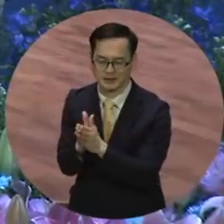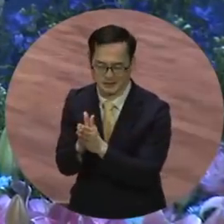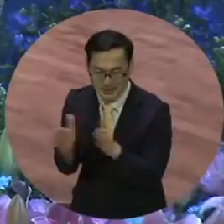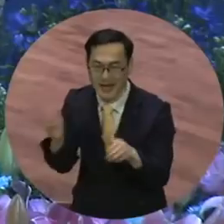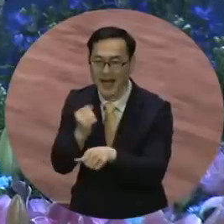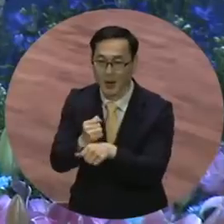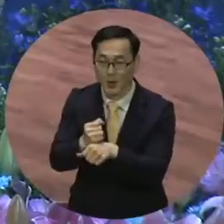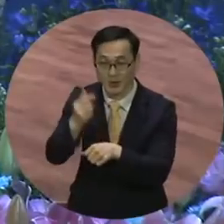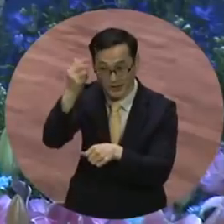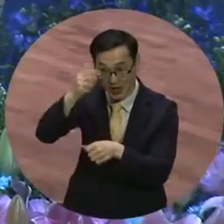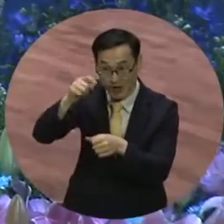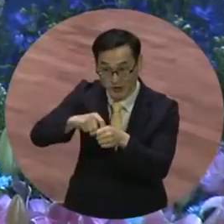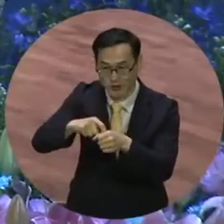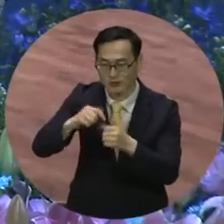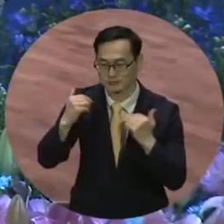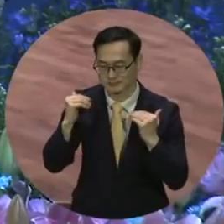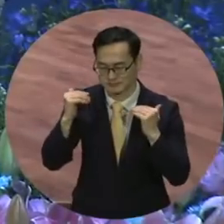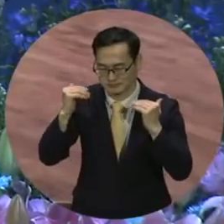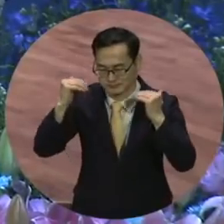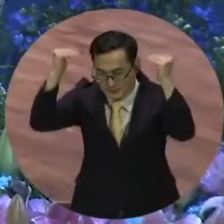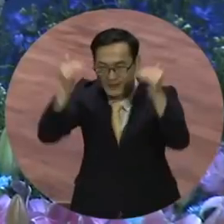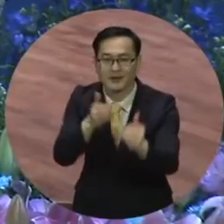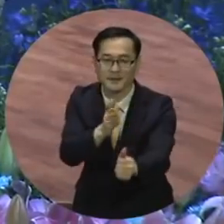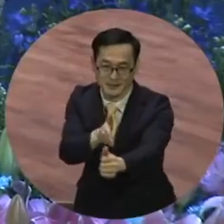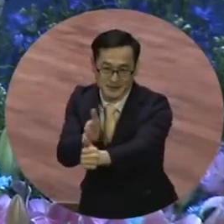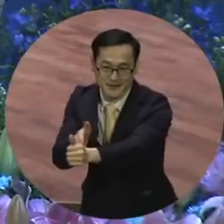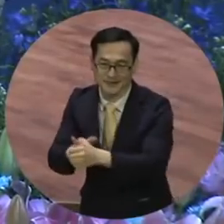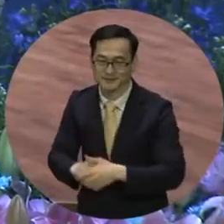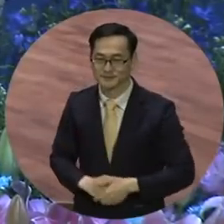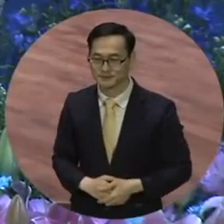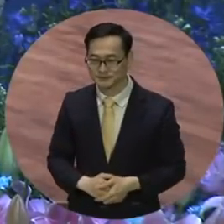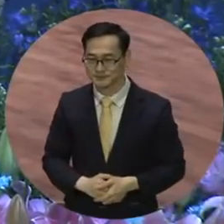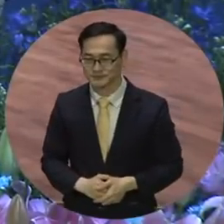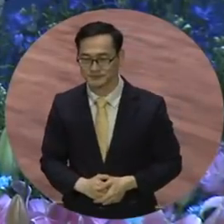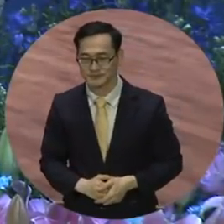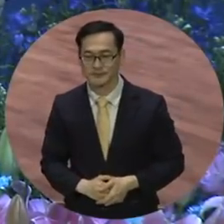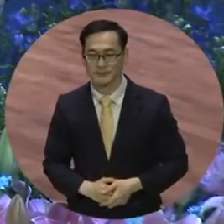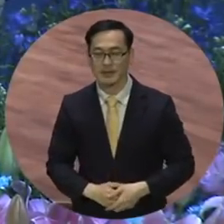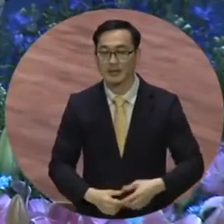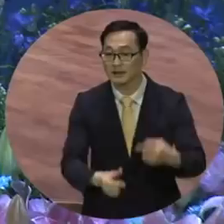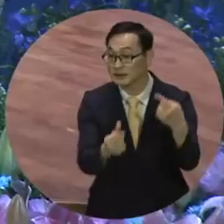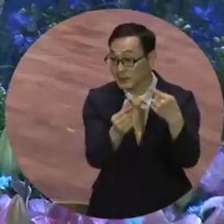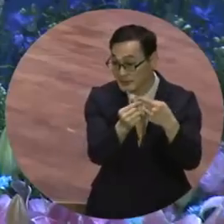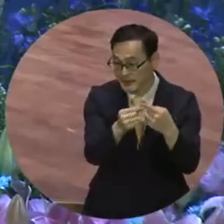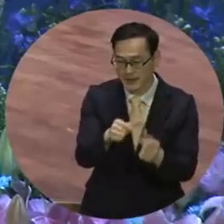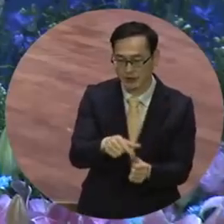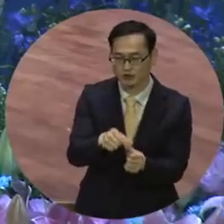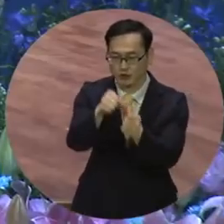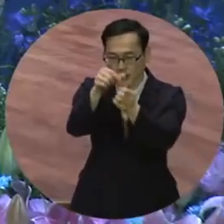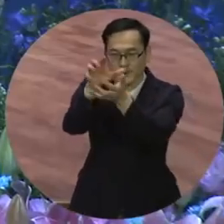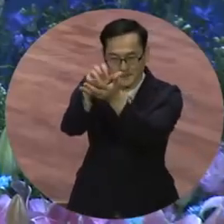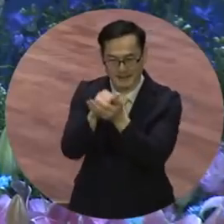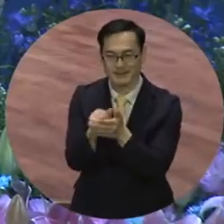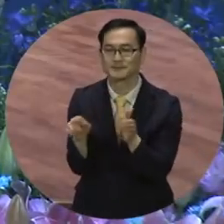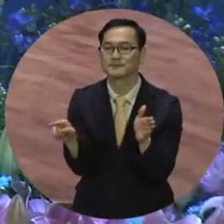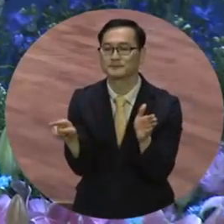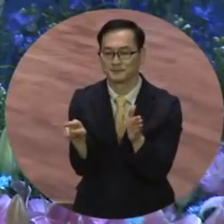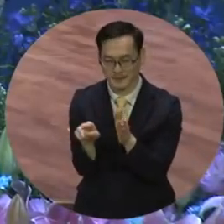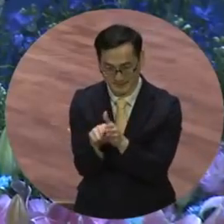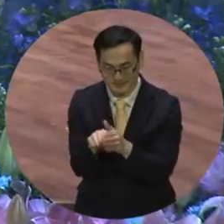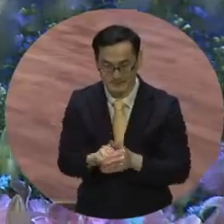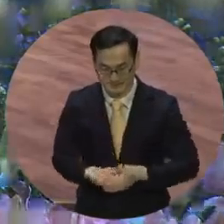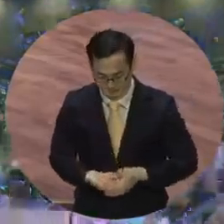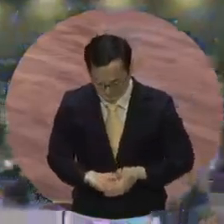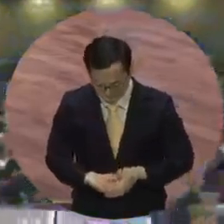성장이 일어나기를 주님으로 축복합니다. 그럼 첫째로 구원을 받는 믿음입니다. 자 1절로 3절